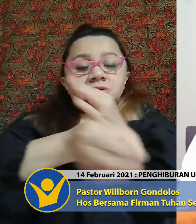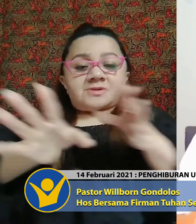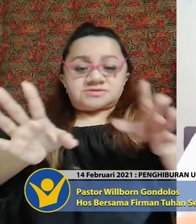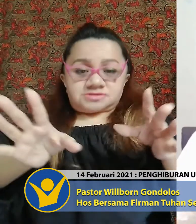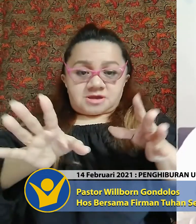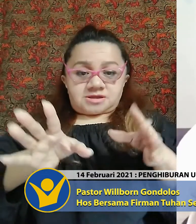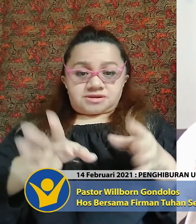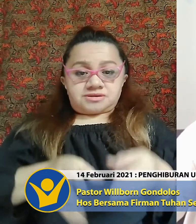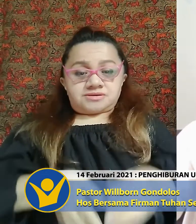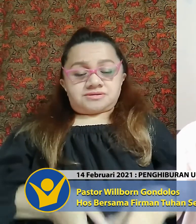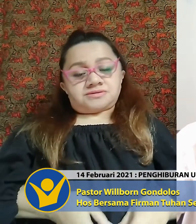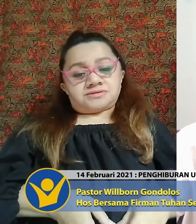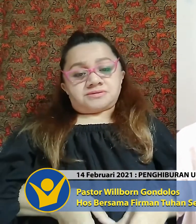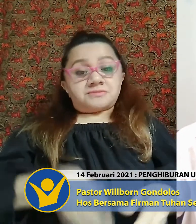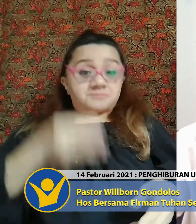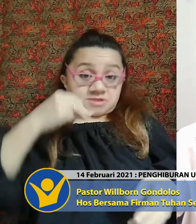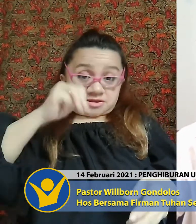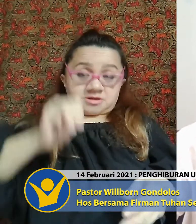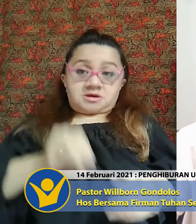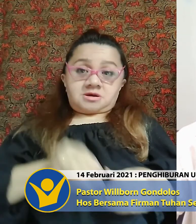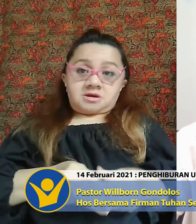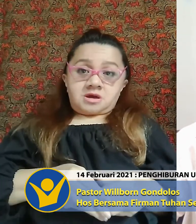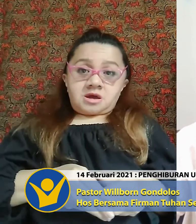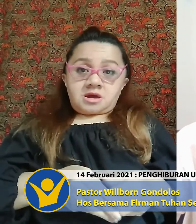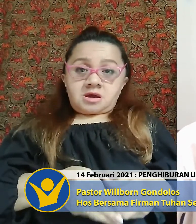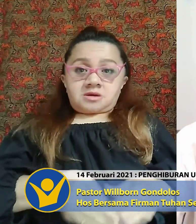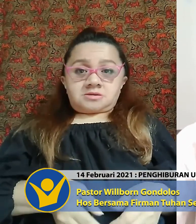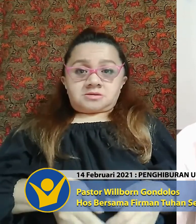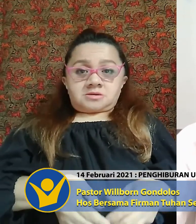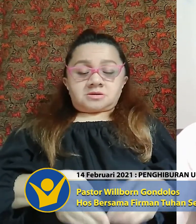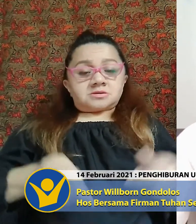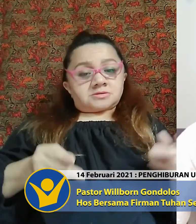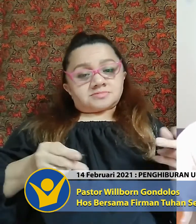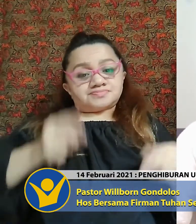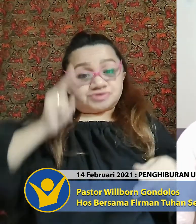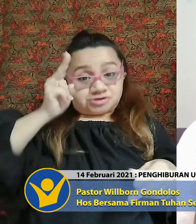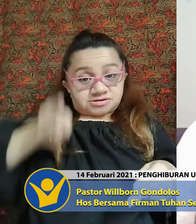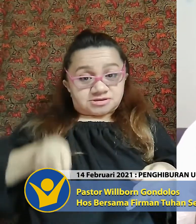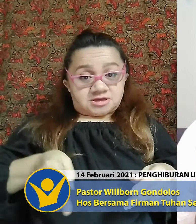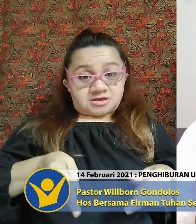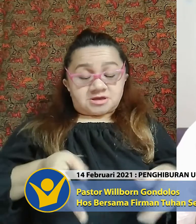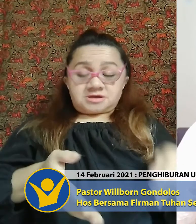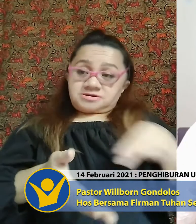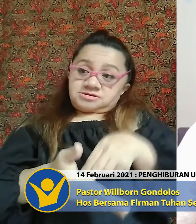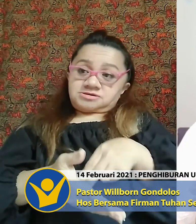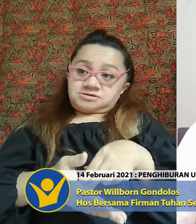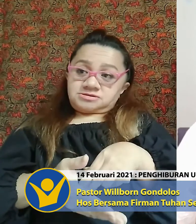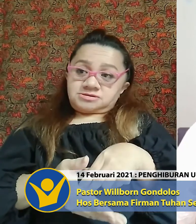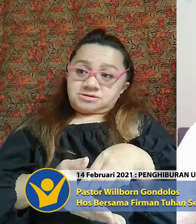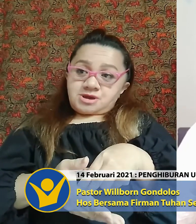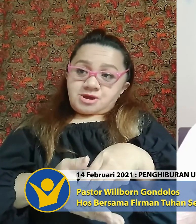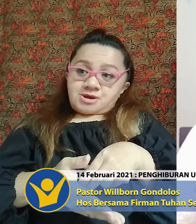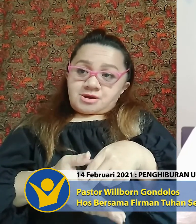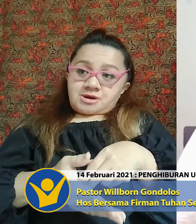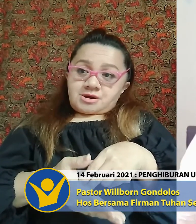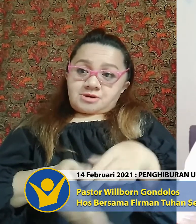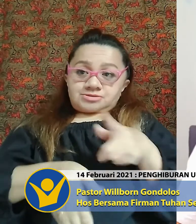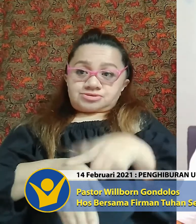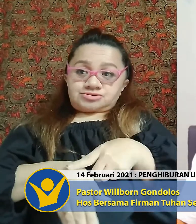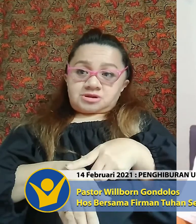dan juga Babilon, juga akan menerima hukuman dari kejahatan-kejahatan